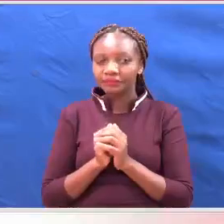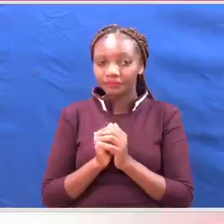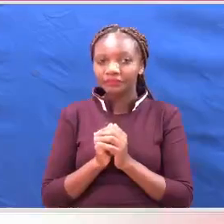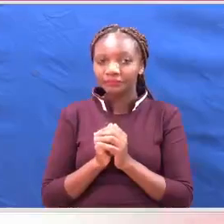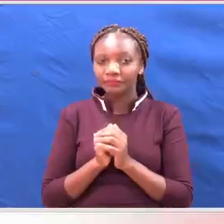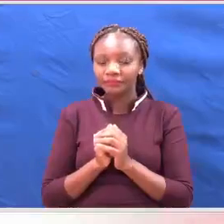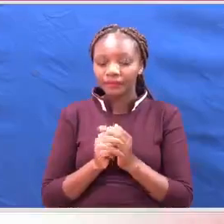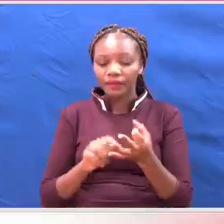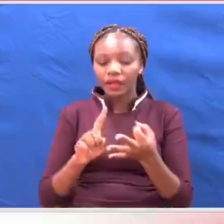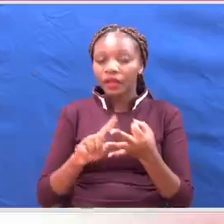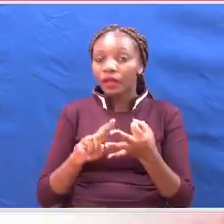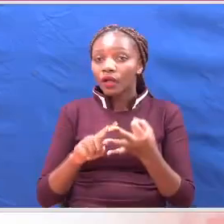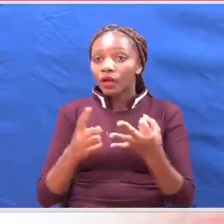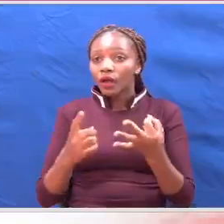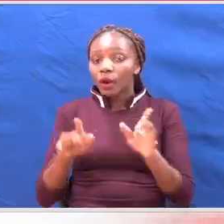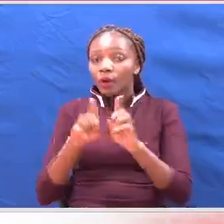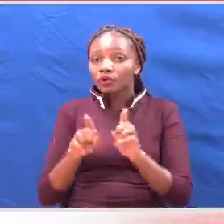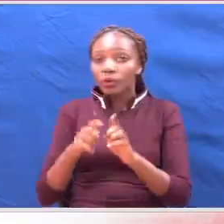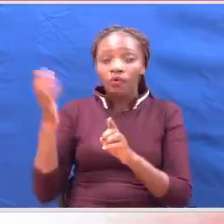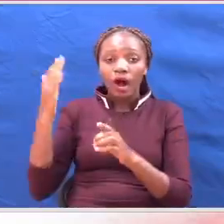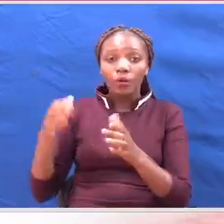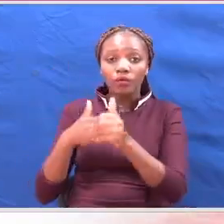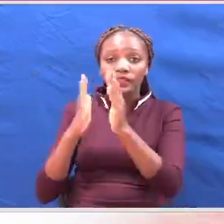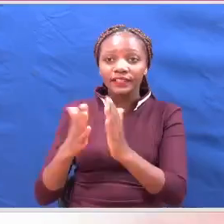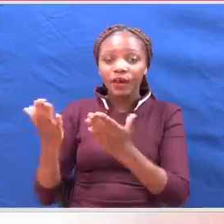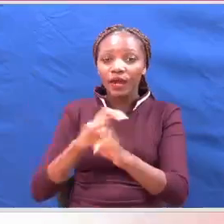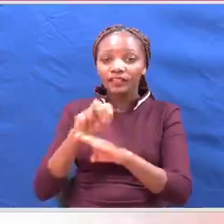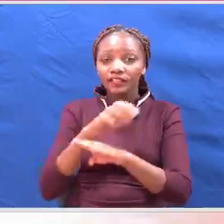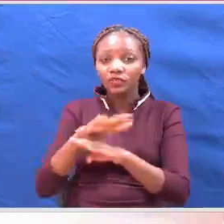kika aliyu kiongozi wa wengi katika